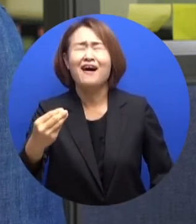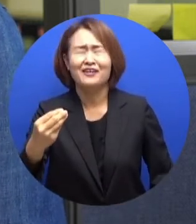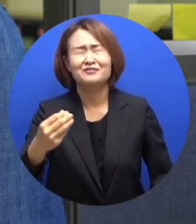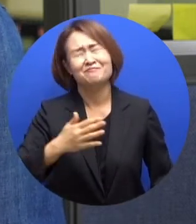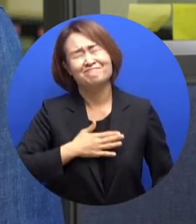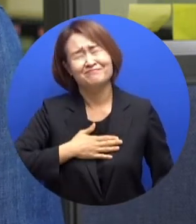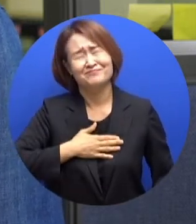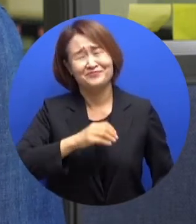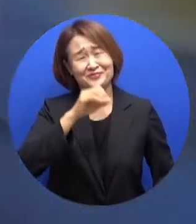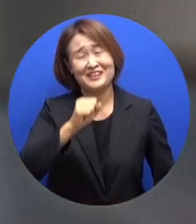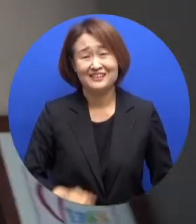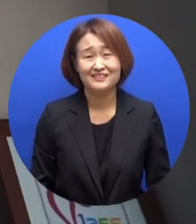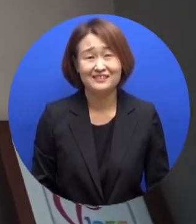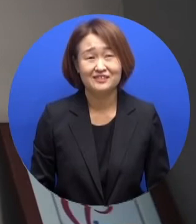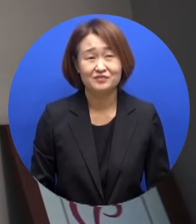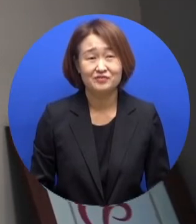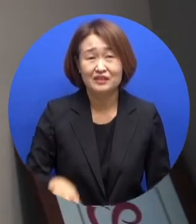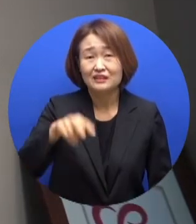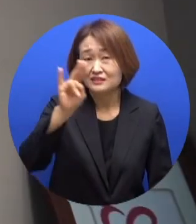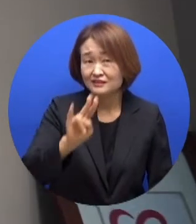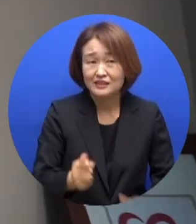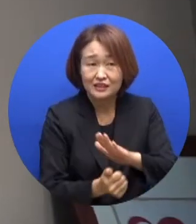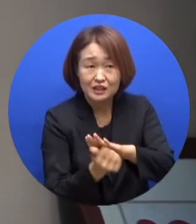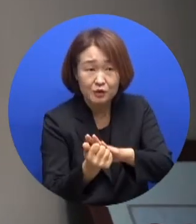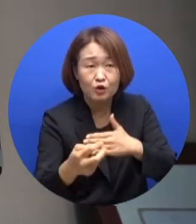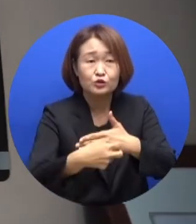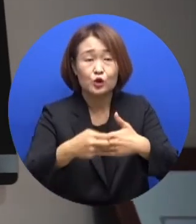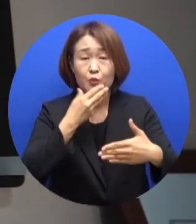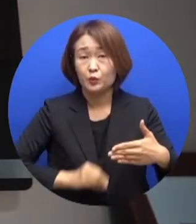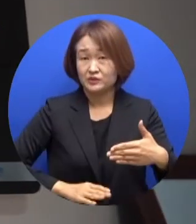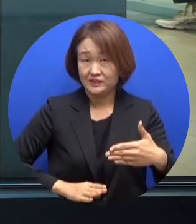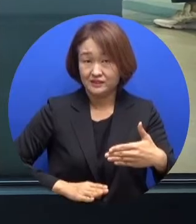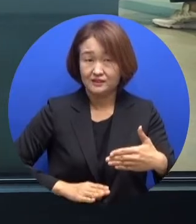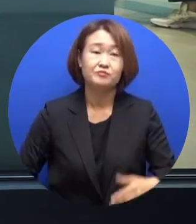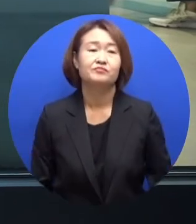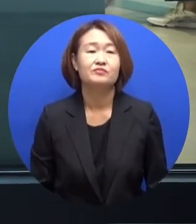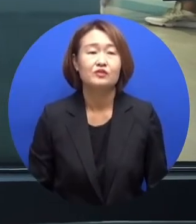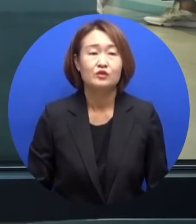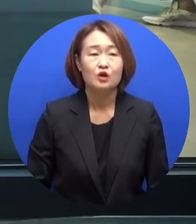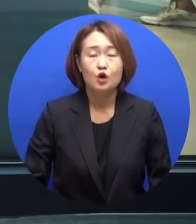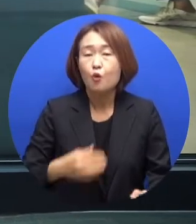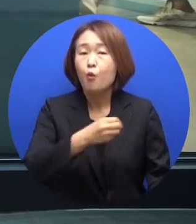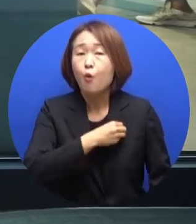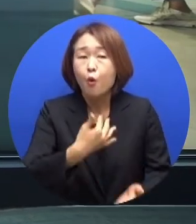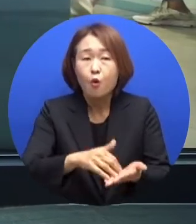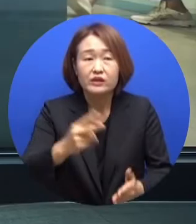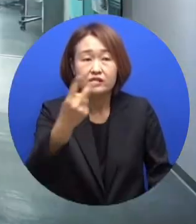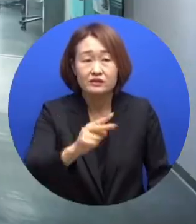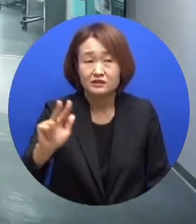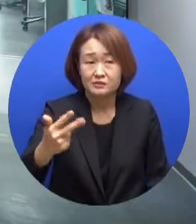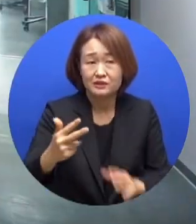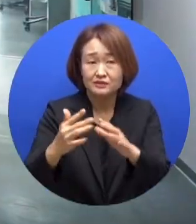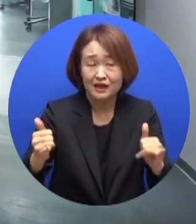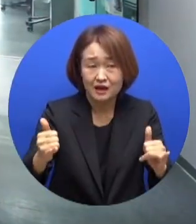때는 굉장히 뿌듯하거든요. 이곳 시흥시 희망의료복지 사회적 협동조합은 조합원 2,700가구의